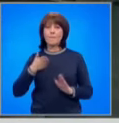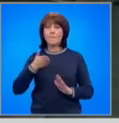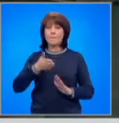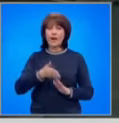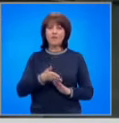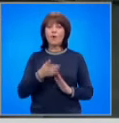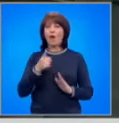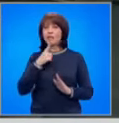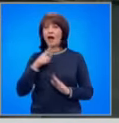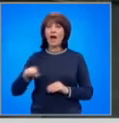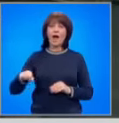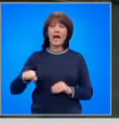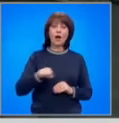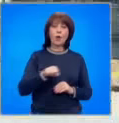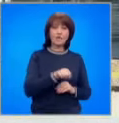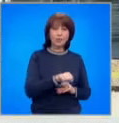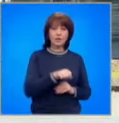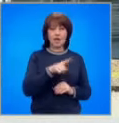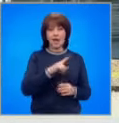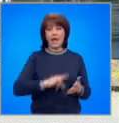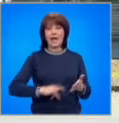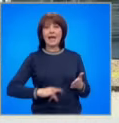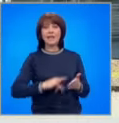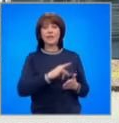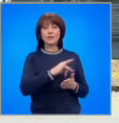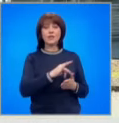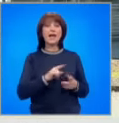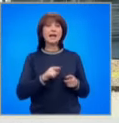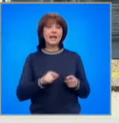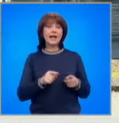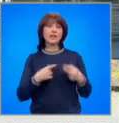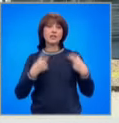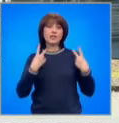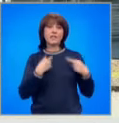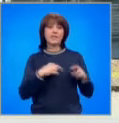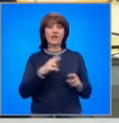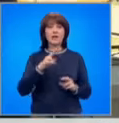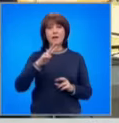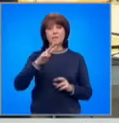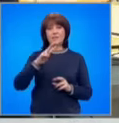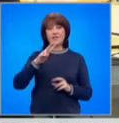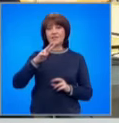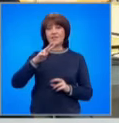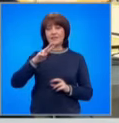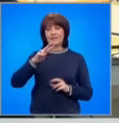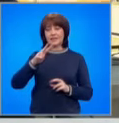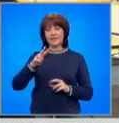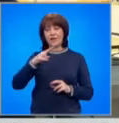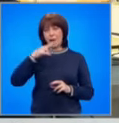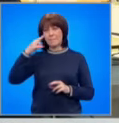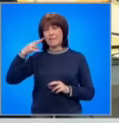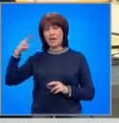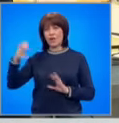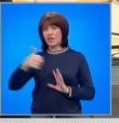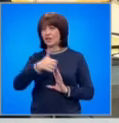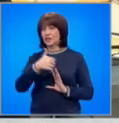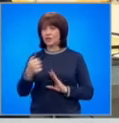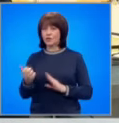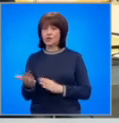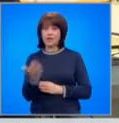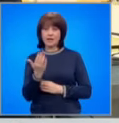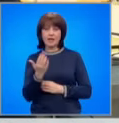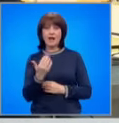този случай, ако оперира държавната фирма, ние ще върнем тези 2,6 милиона, защото в нея има и експерти, т.е. не е нужно